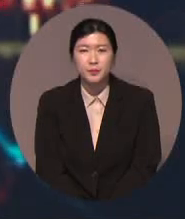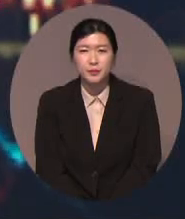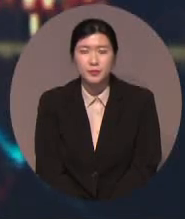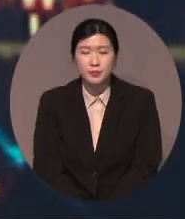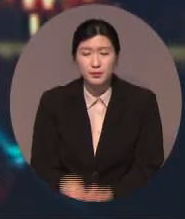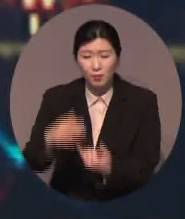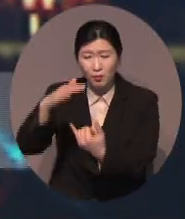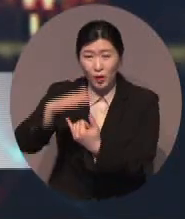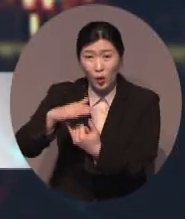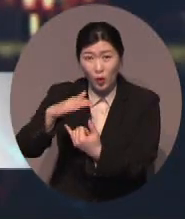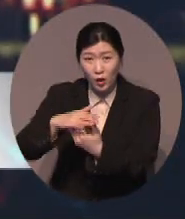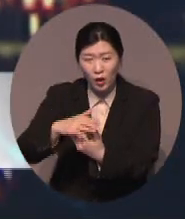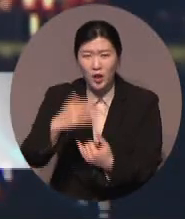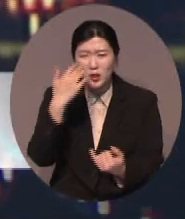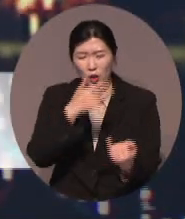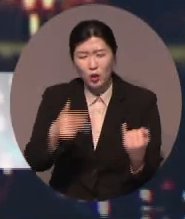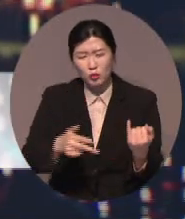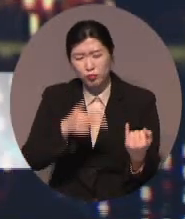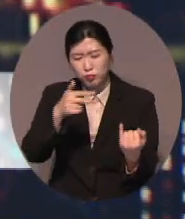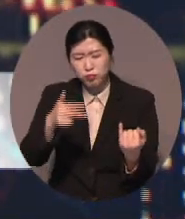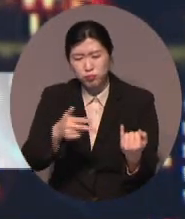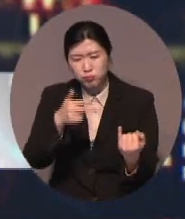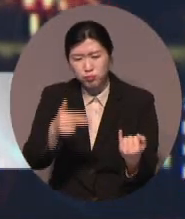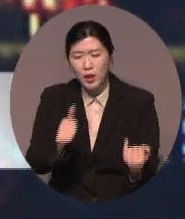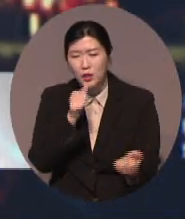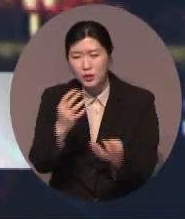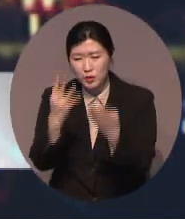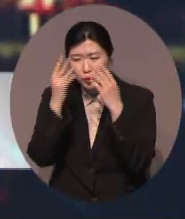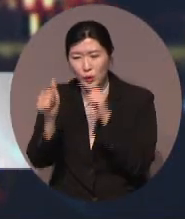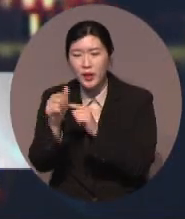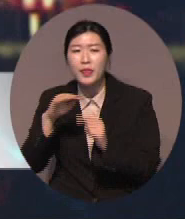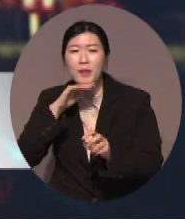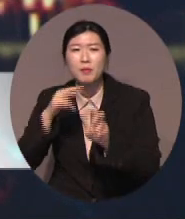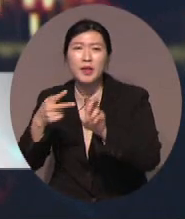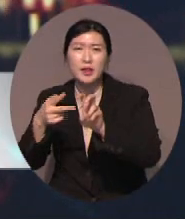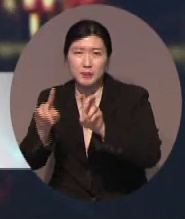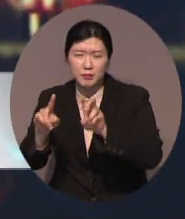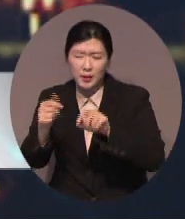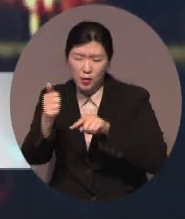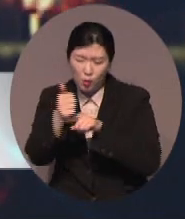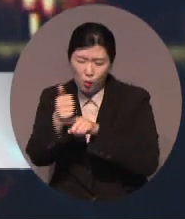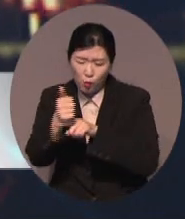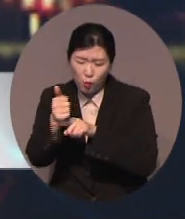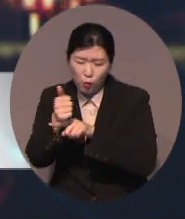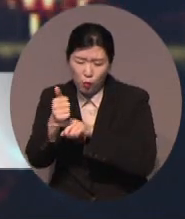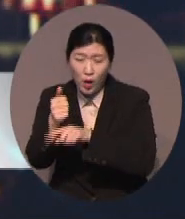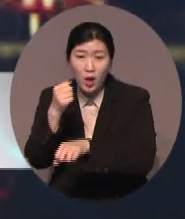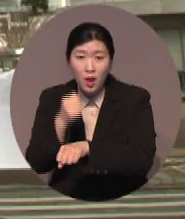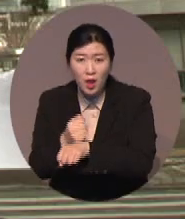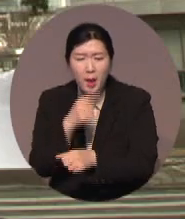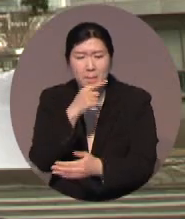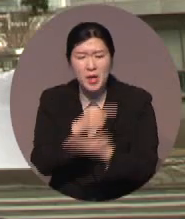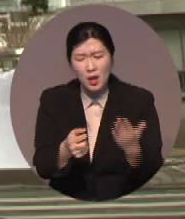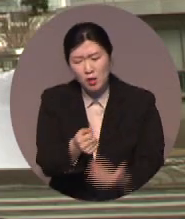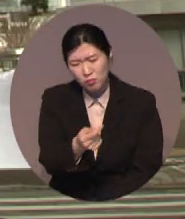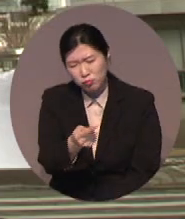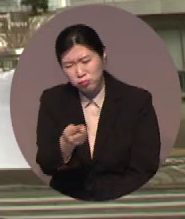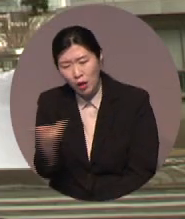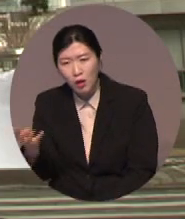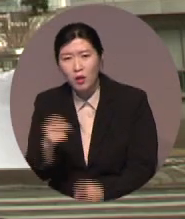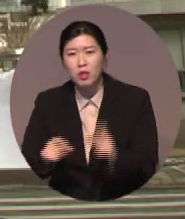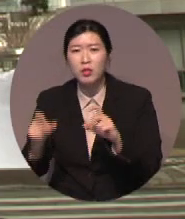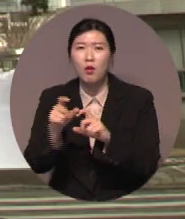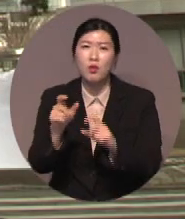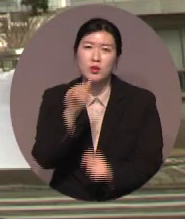미성년자에게 성착취무를 제작하게 한 혐의로 구속된 20대 남성을 수사하는 과정에서 피해자가 수십 명에 달하는